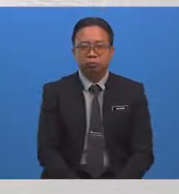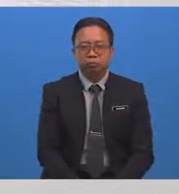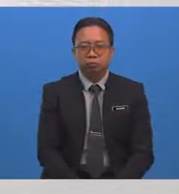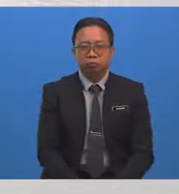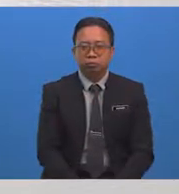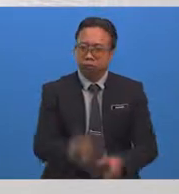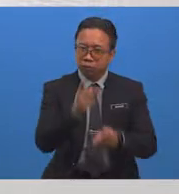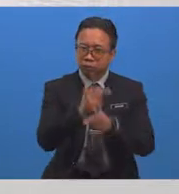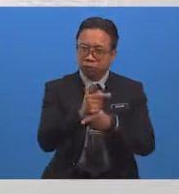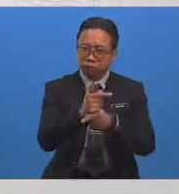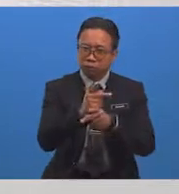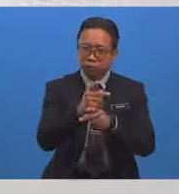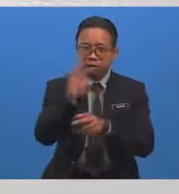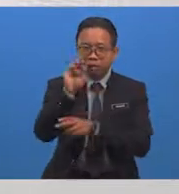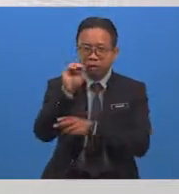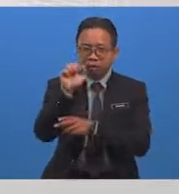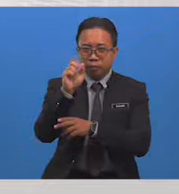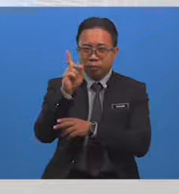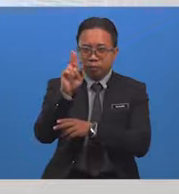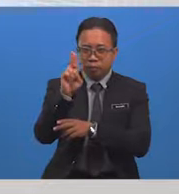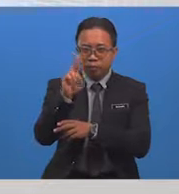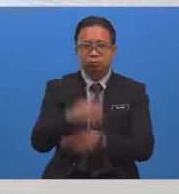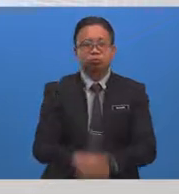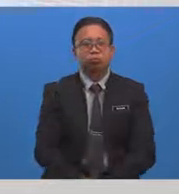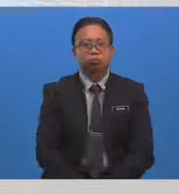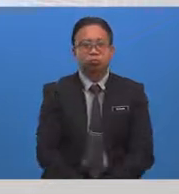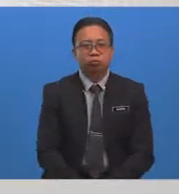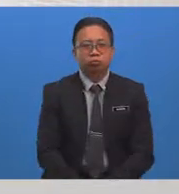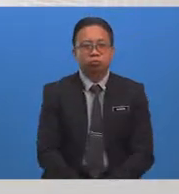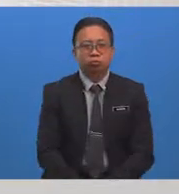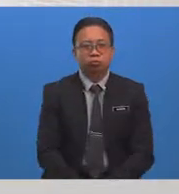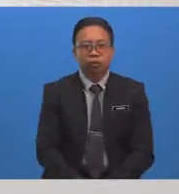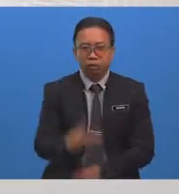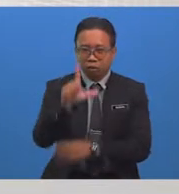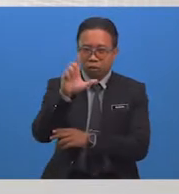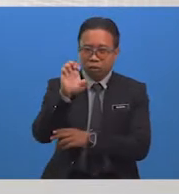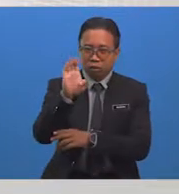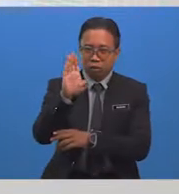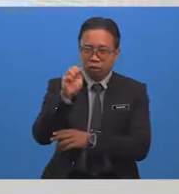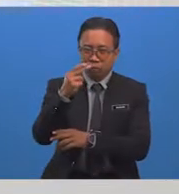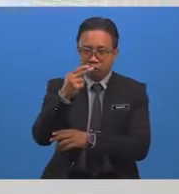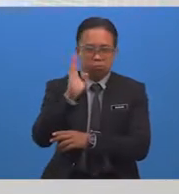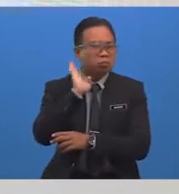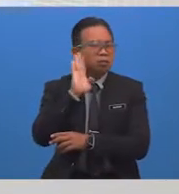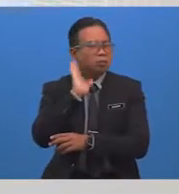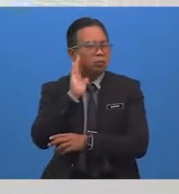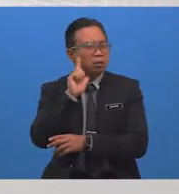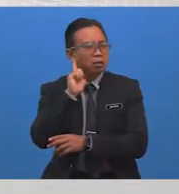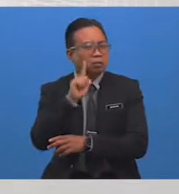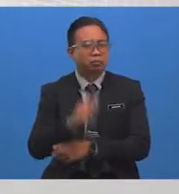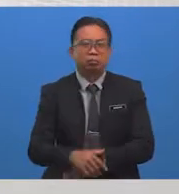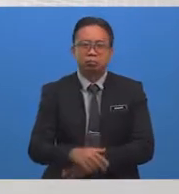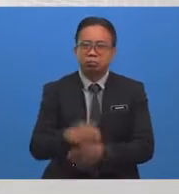simpan madu dalam sarangnya jawabannya lebah bagus murid skornya